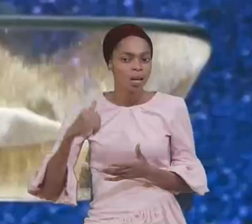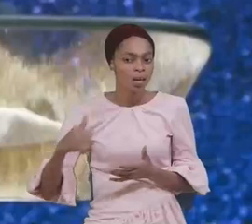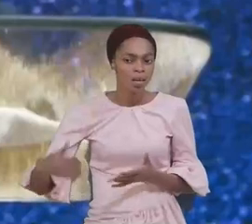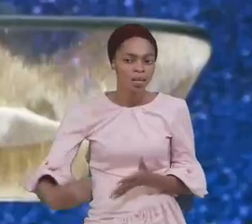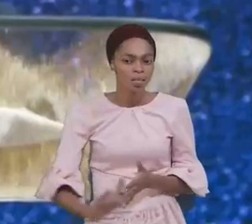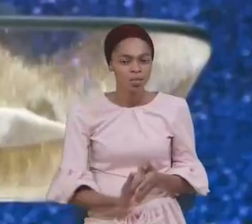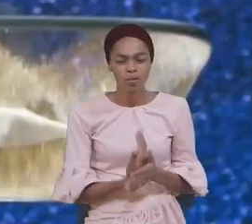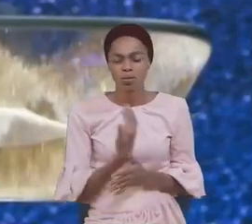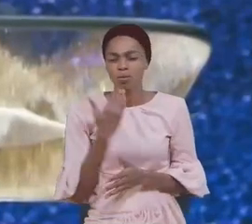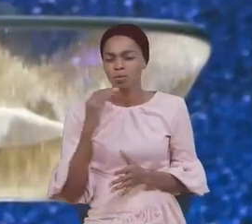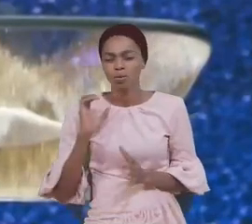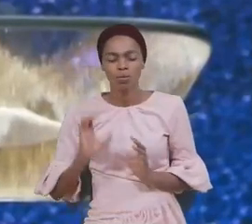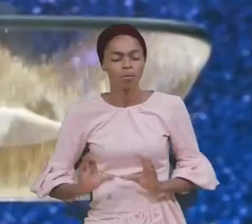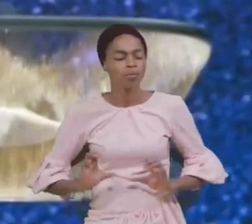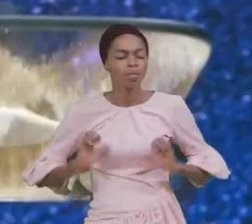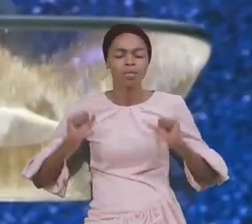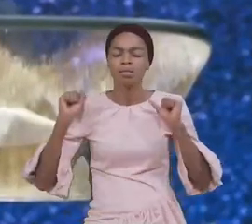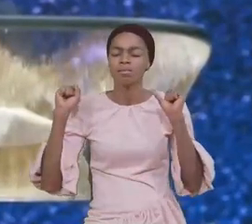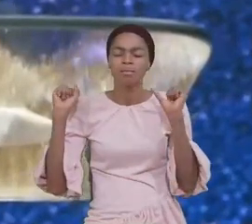une nouvelle commission.